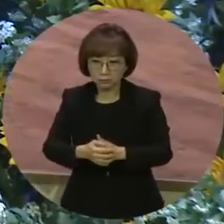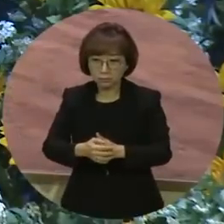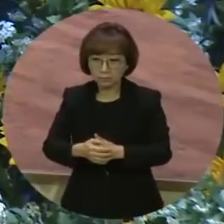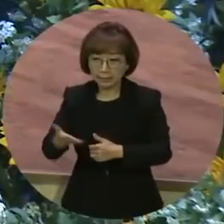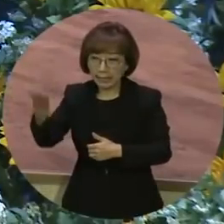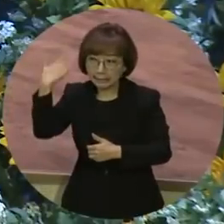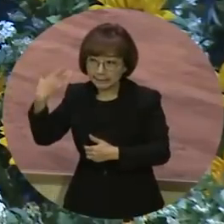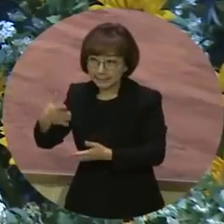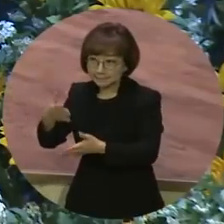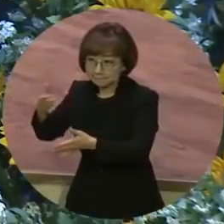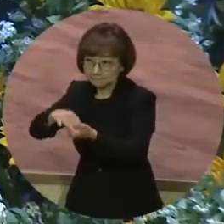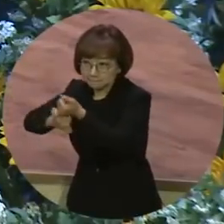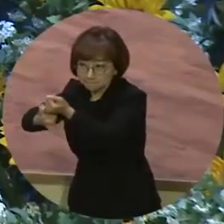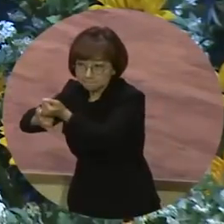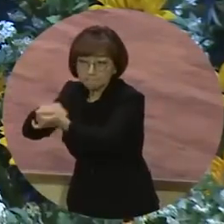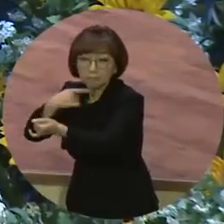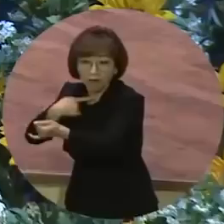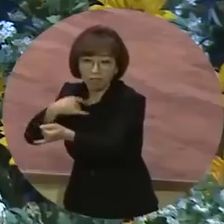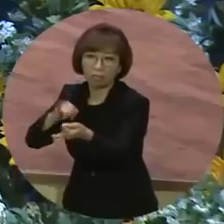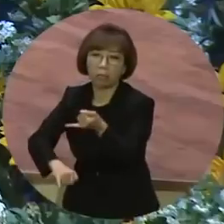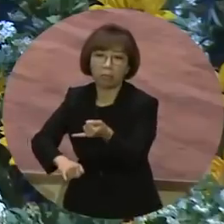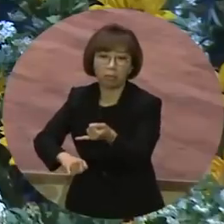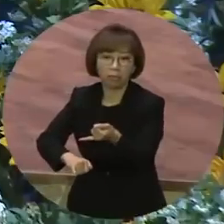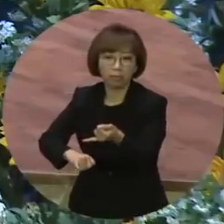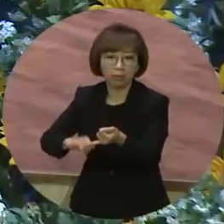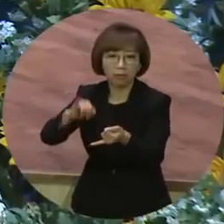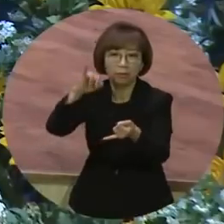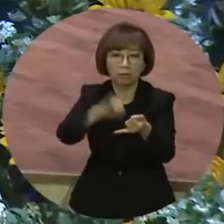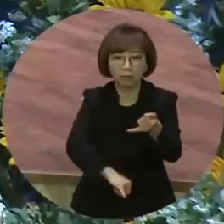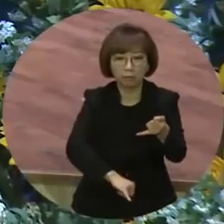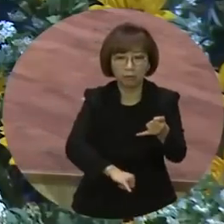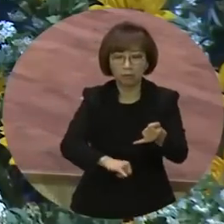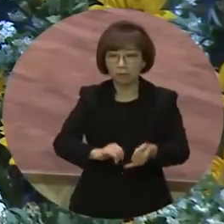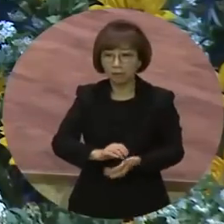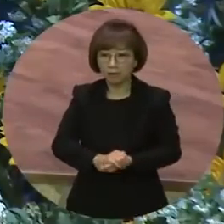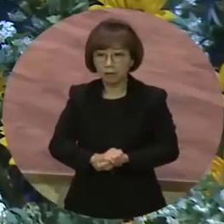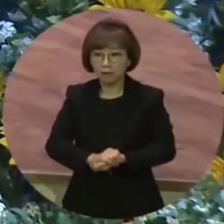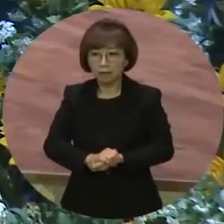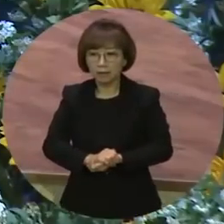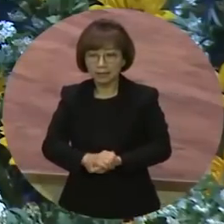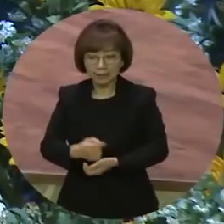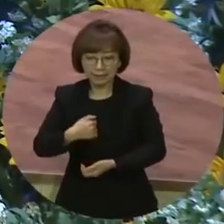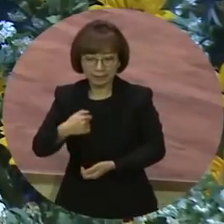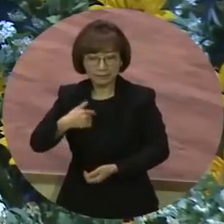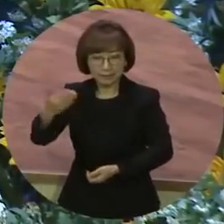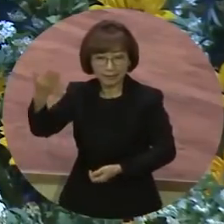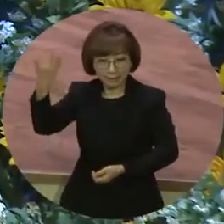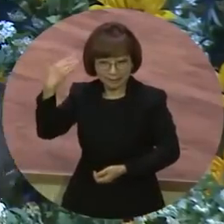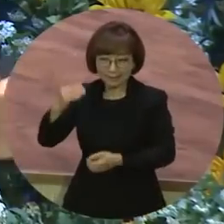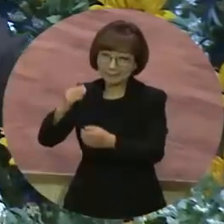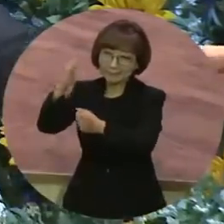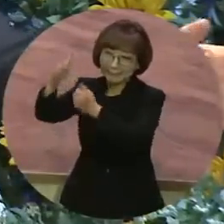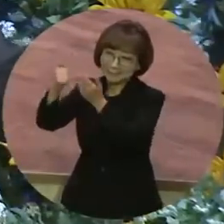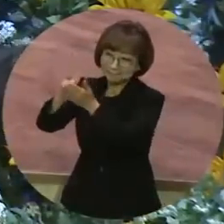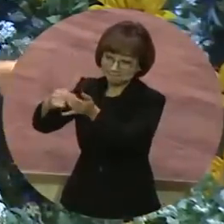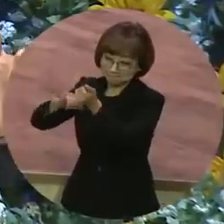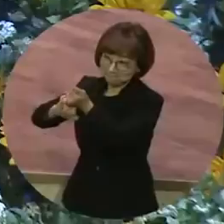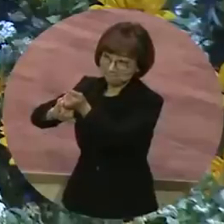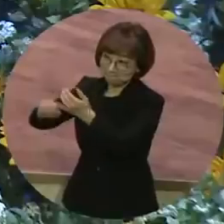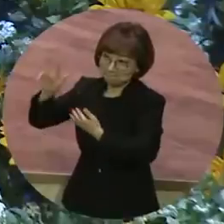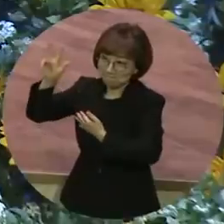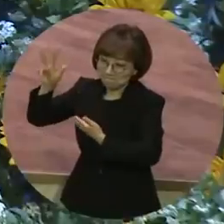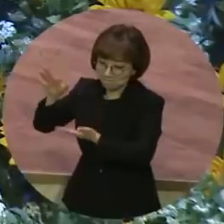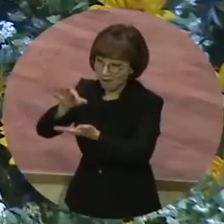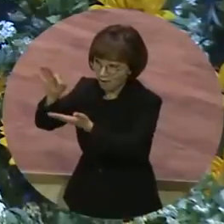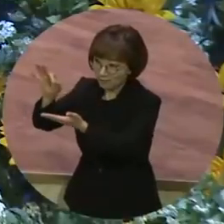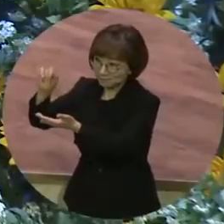안 해. 나는요 개척할 때부터요. 하나님 약속한 거 도망간 사람들을 많이 봤어요. 유야무야 없어진 안 한 사람들